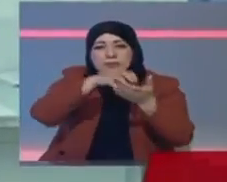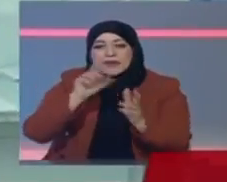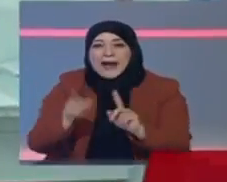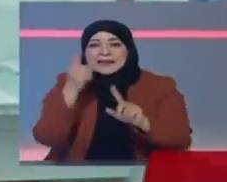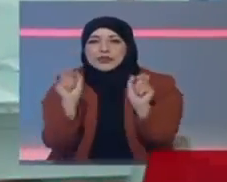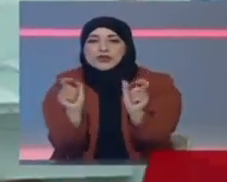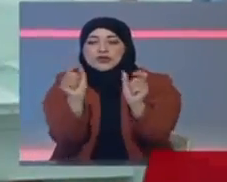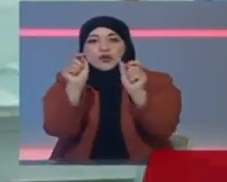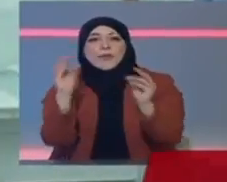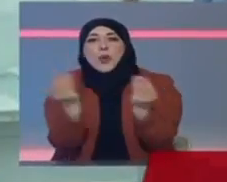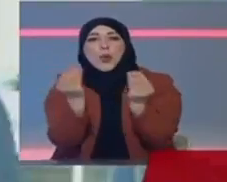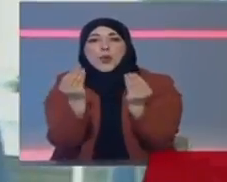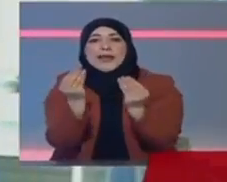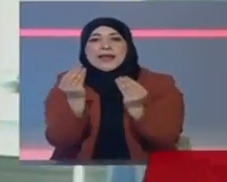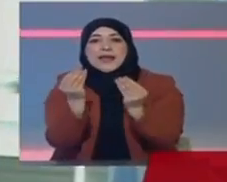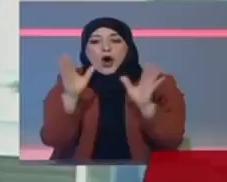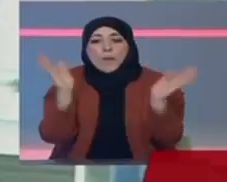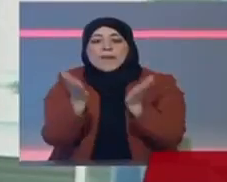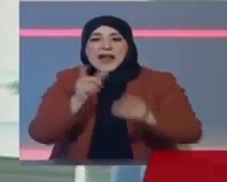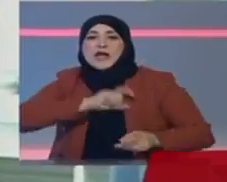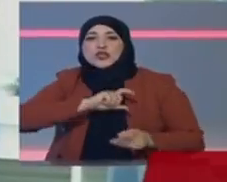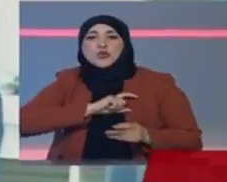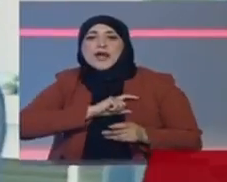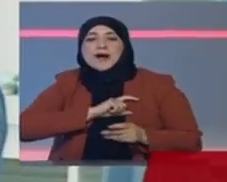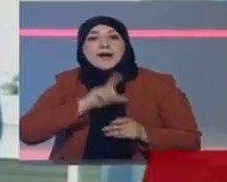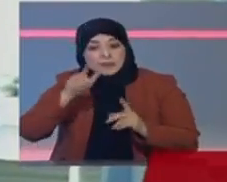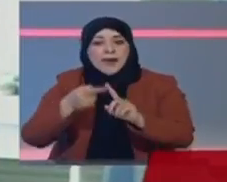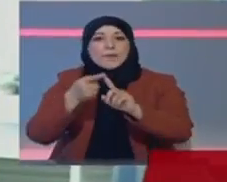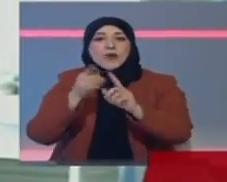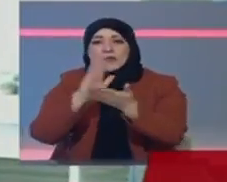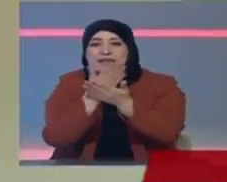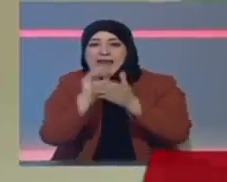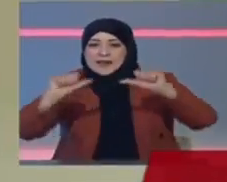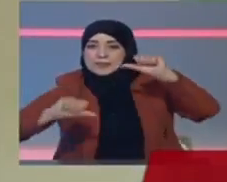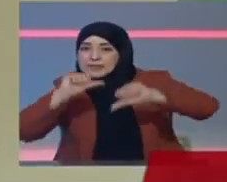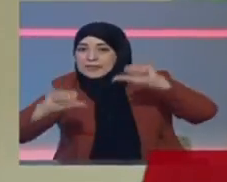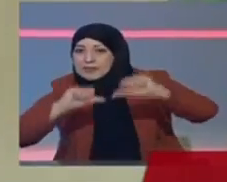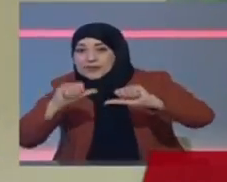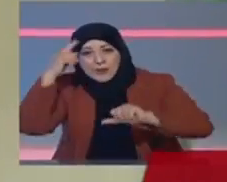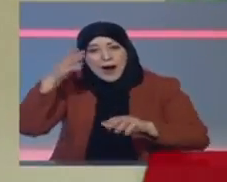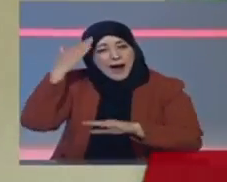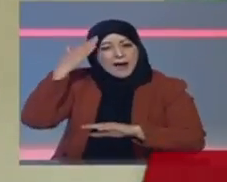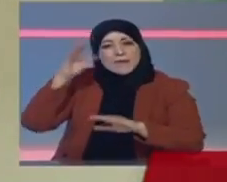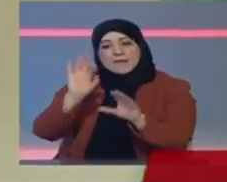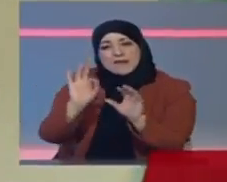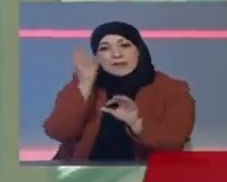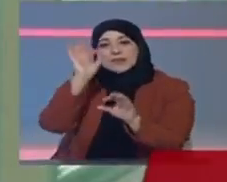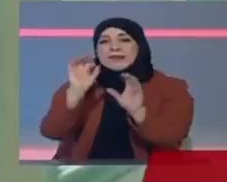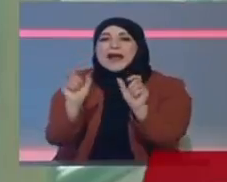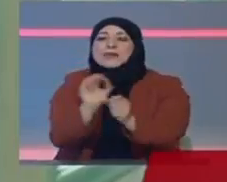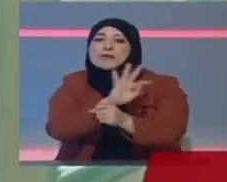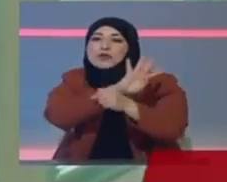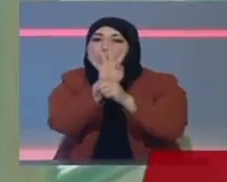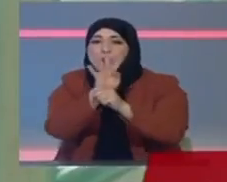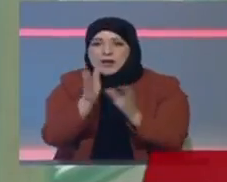بالمستشفى الجامعي فرحه حشاد بسوسه في اجراء التحاليل المخبريه للكشف عن فيروس كورونا وقت